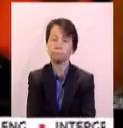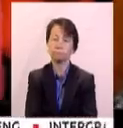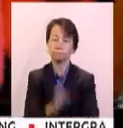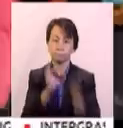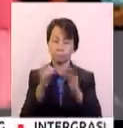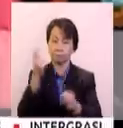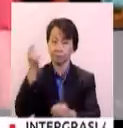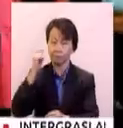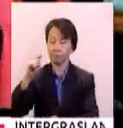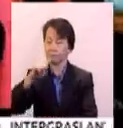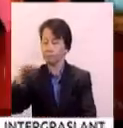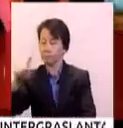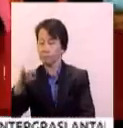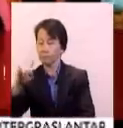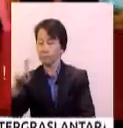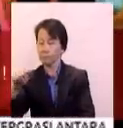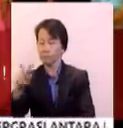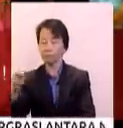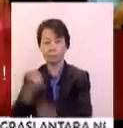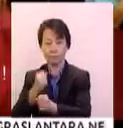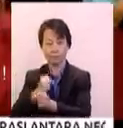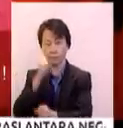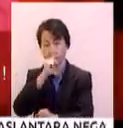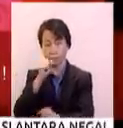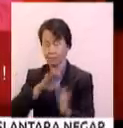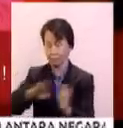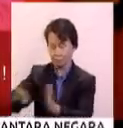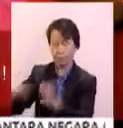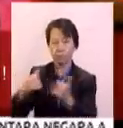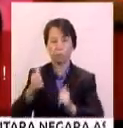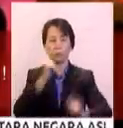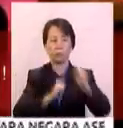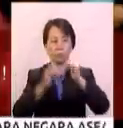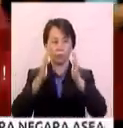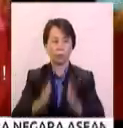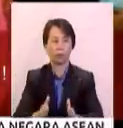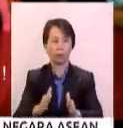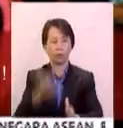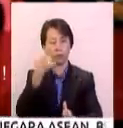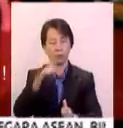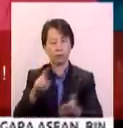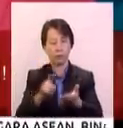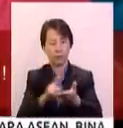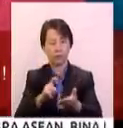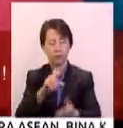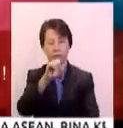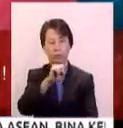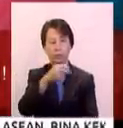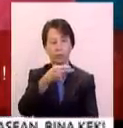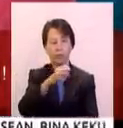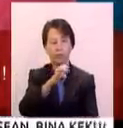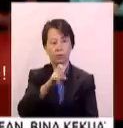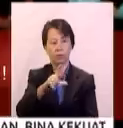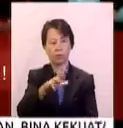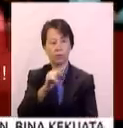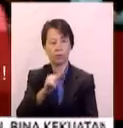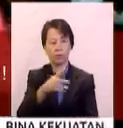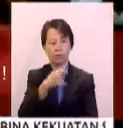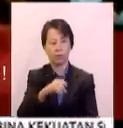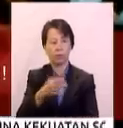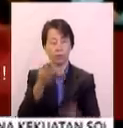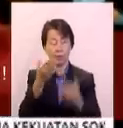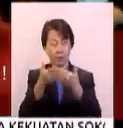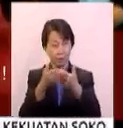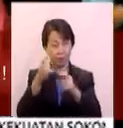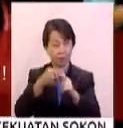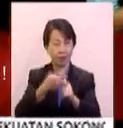Jika tadi kisah Zizan Razak dan kejaya nyanyiannya, ini pula kisah pelakon, pengacara dan penerbit Sheila Rusli. Apabila menjelangnya Ramadan,